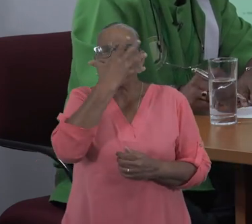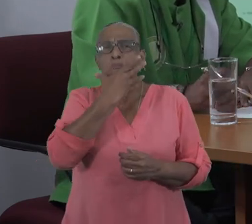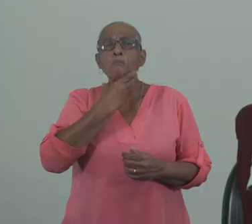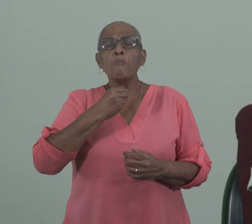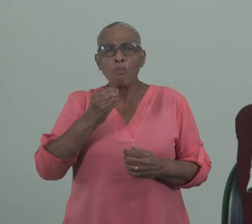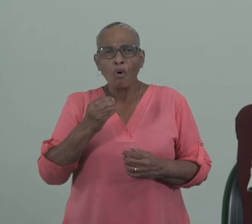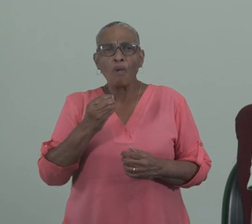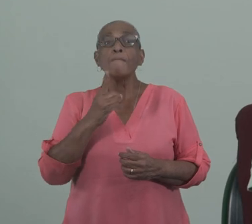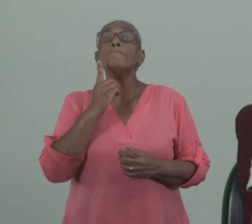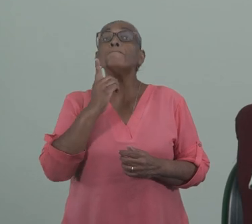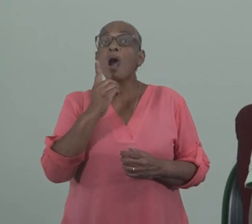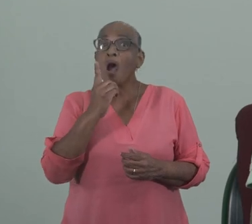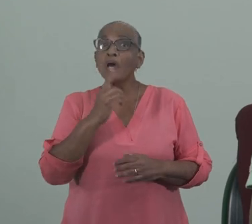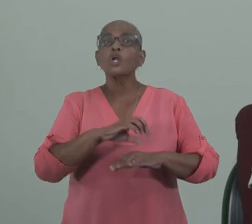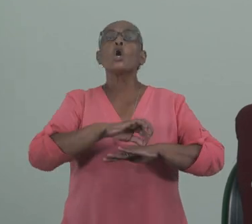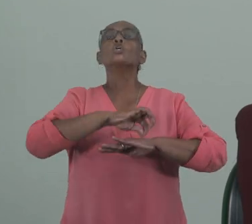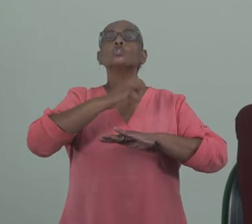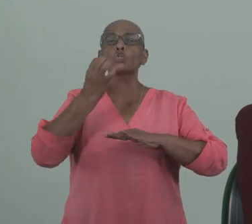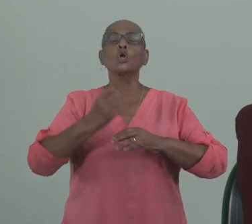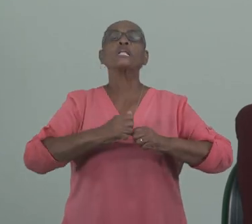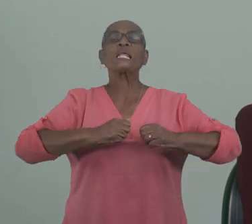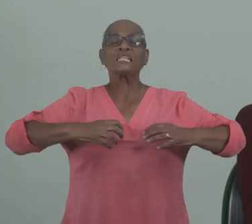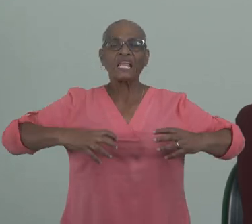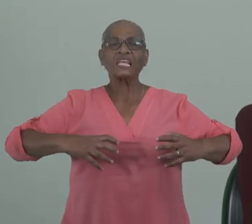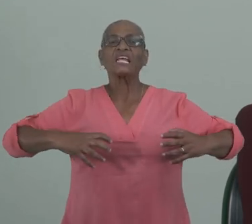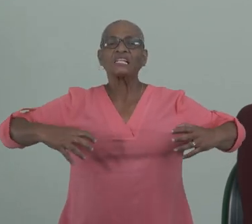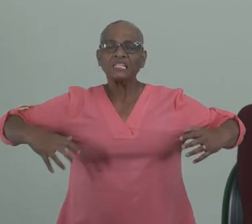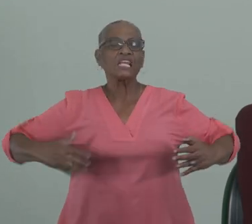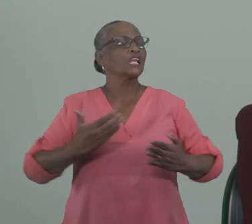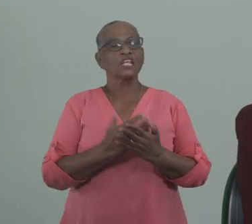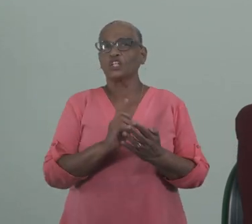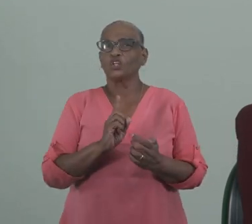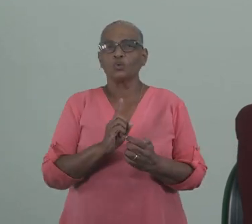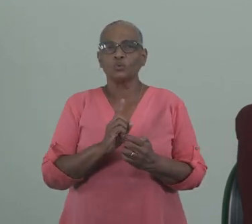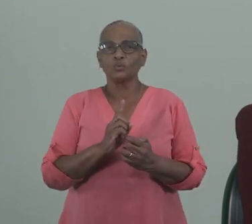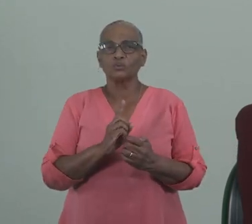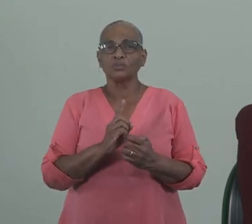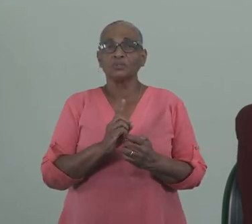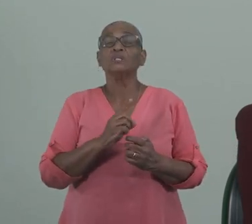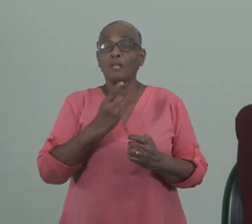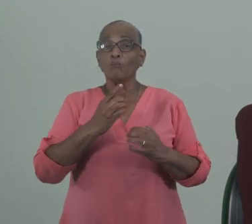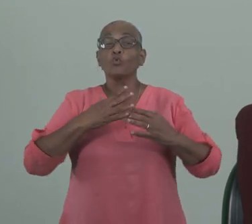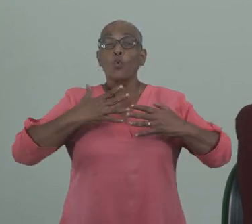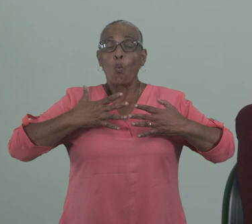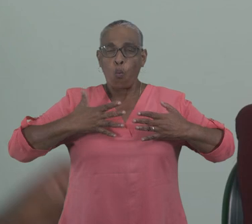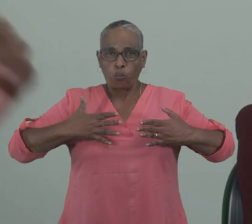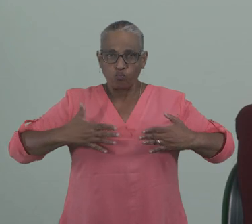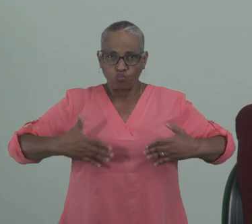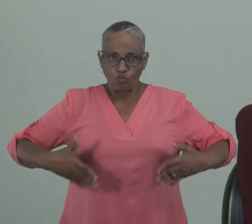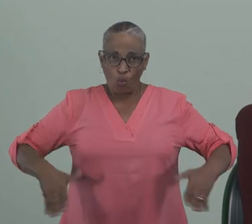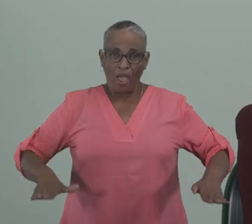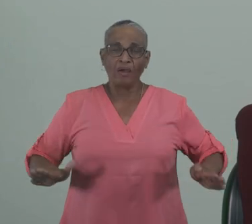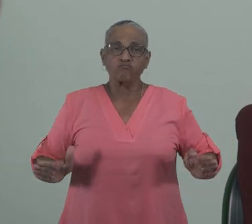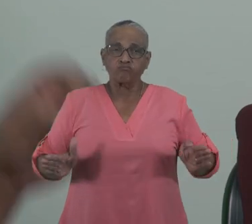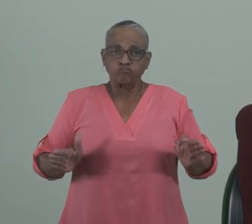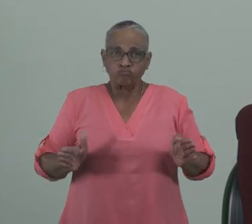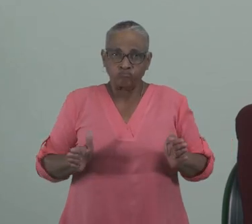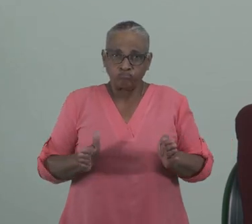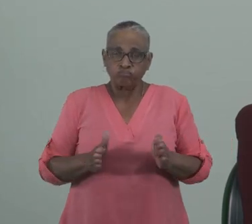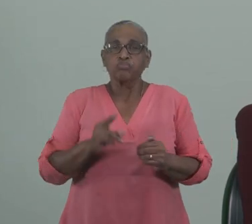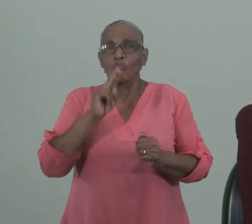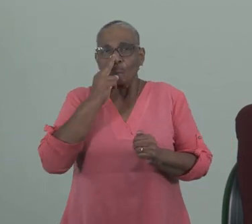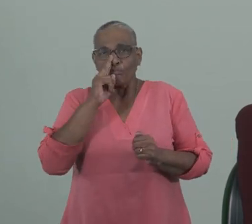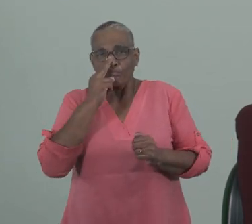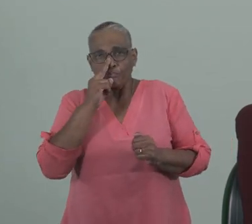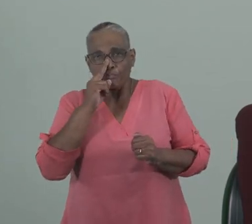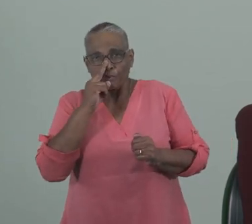dan over medisch bij overgewicht. Weet je, overgewicht is een grote boosdoener. En dat moet je proberen kwijt te raken. Je moet fit af